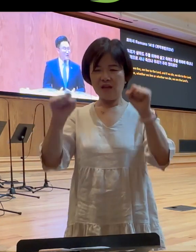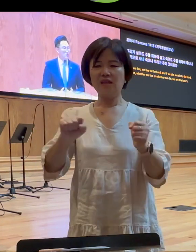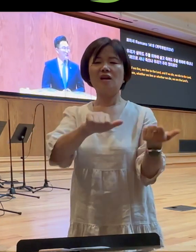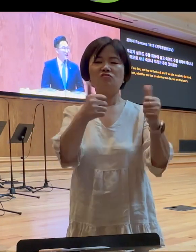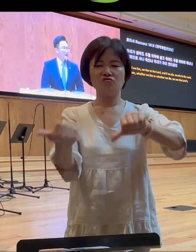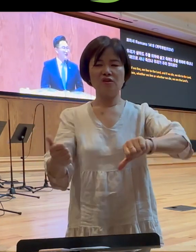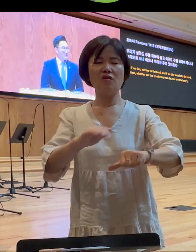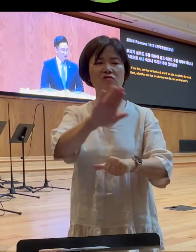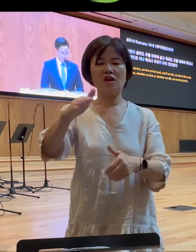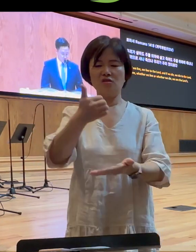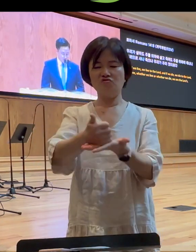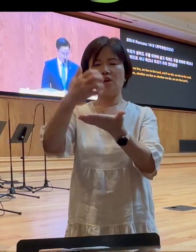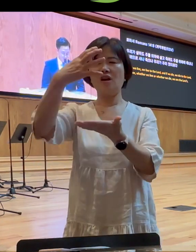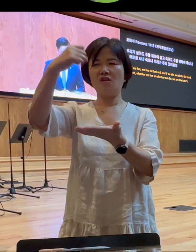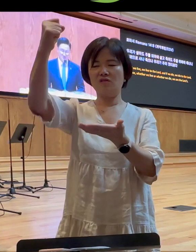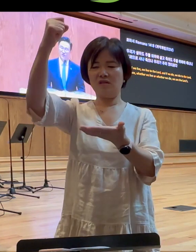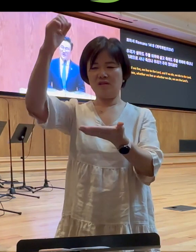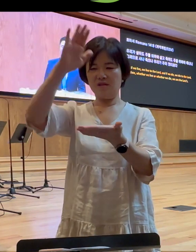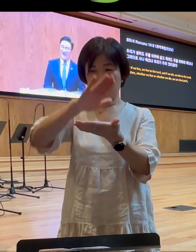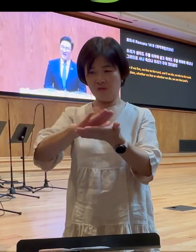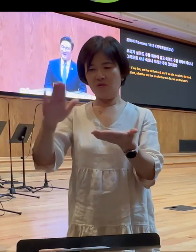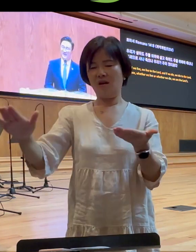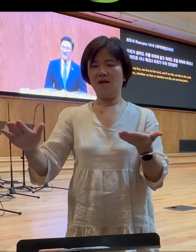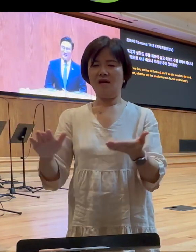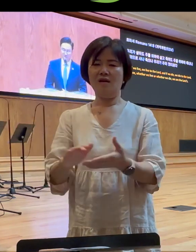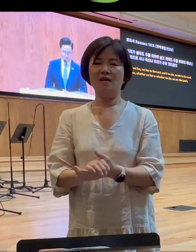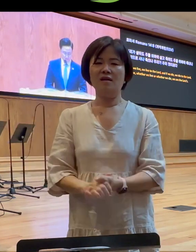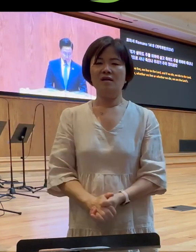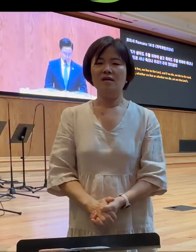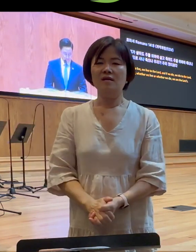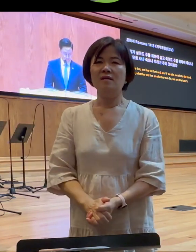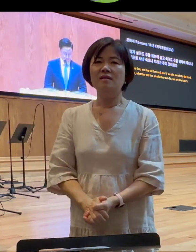죽으나 우리가 주의 것이로다.